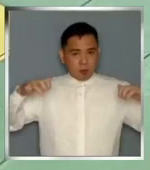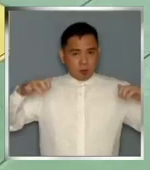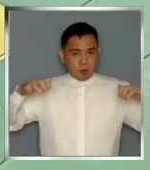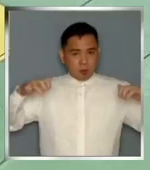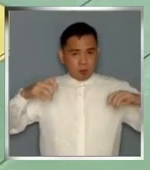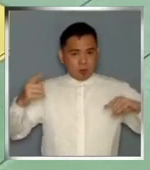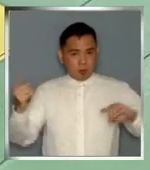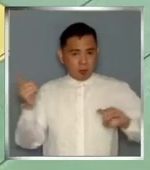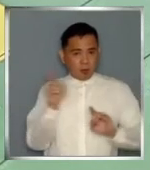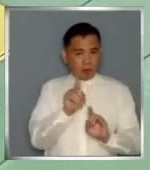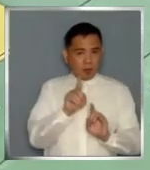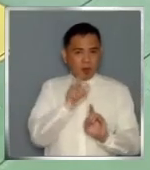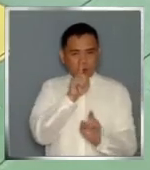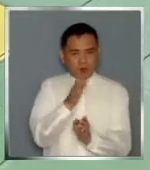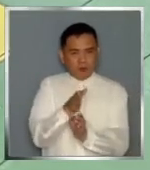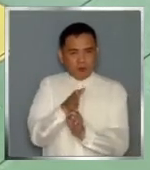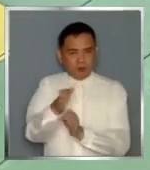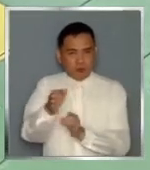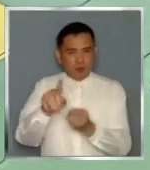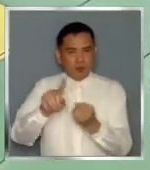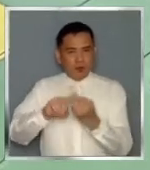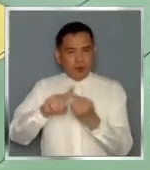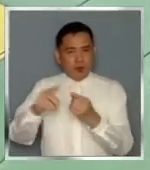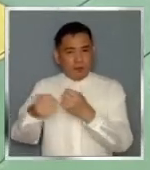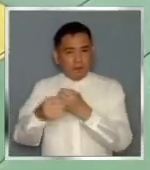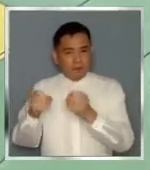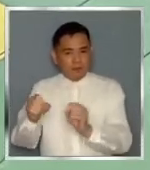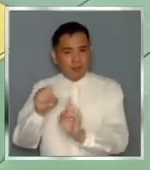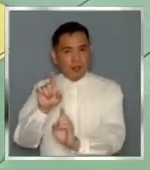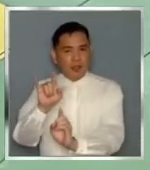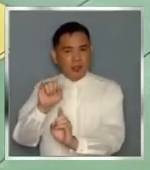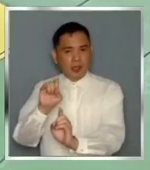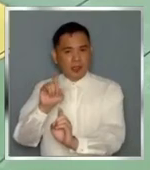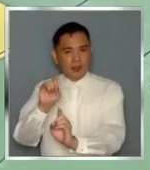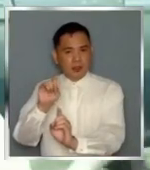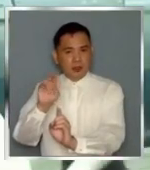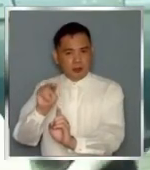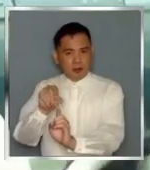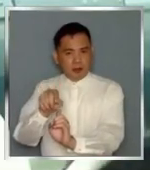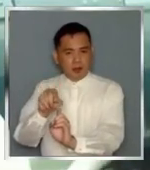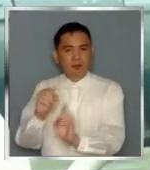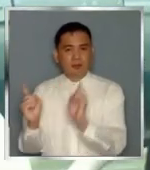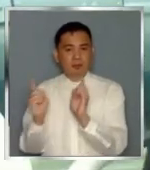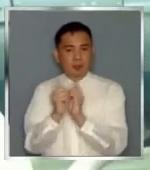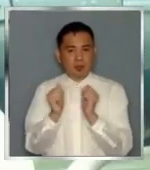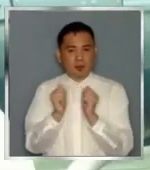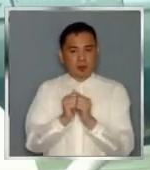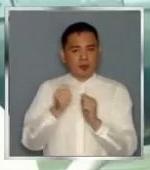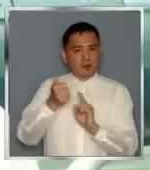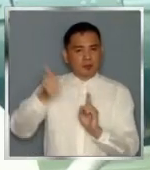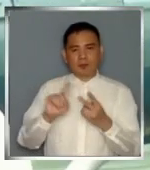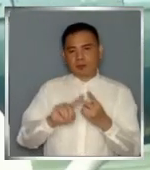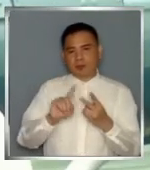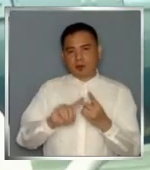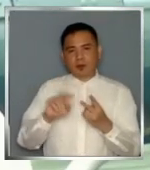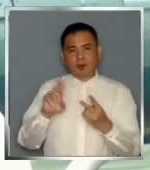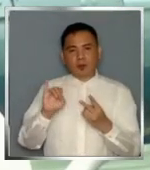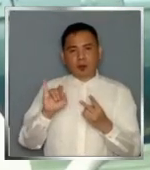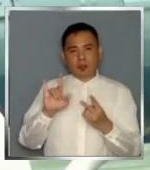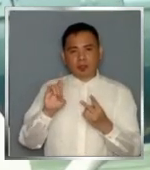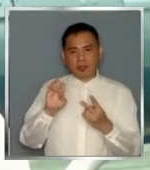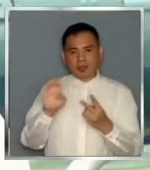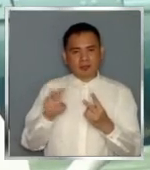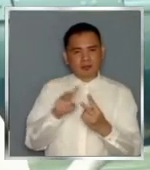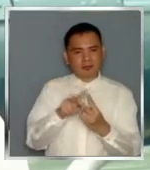sa Presidential Legislative Liaison Office at sina Speaker Romualdez at Senate President Mig Zubiri ang sasalubong sa kanya. Ito,